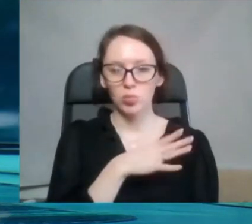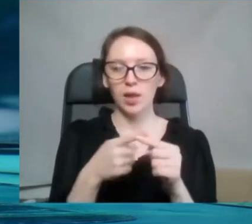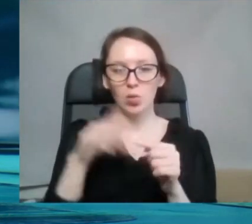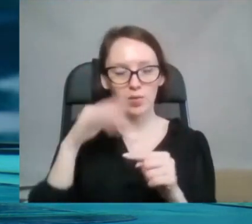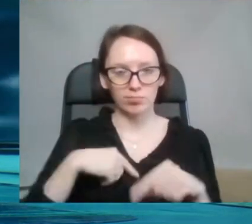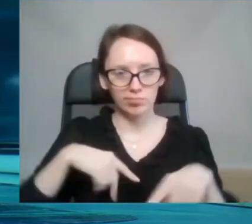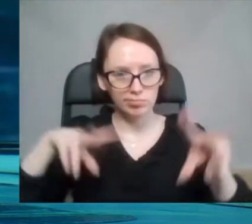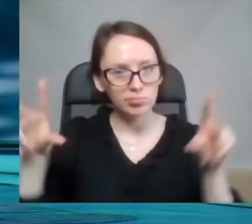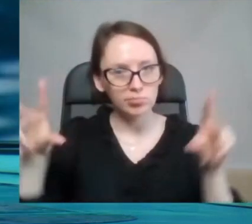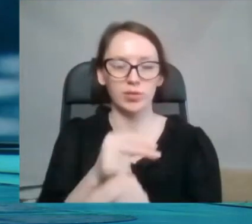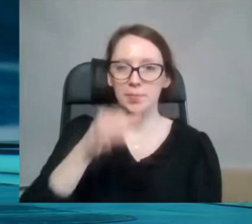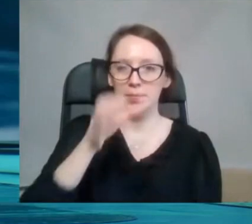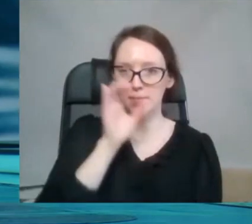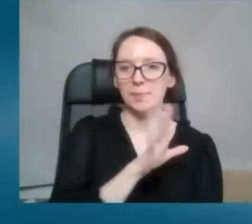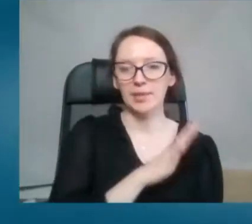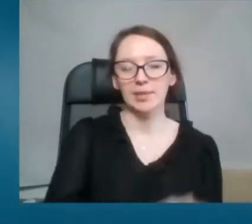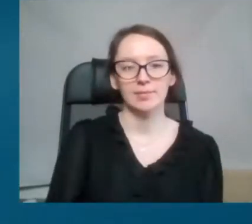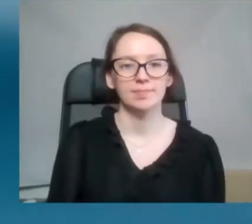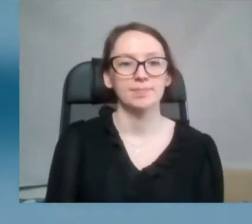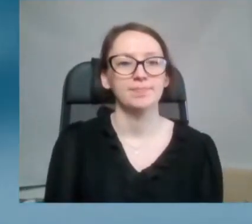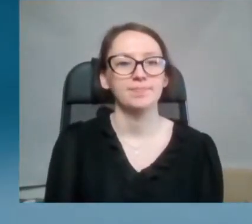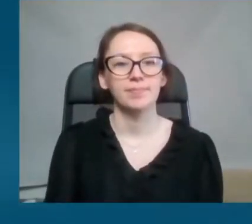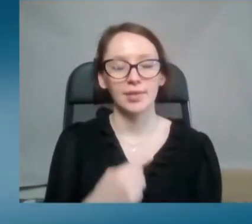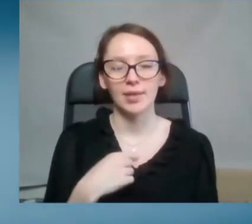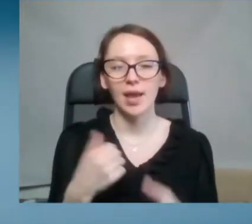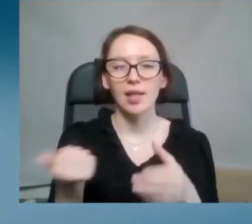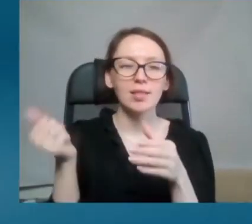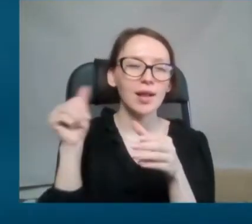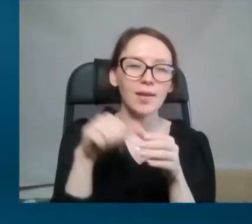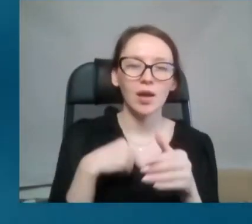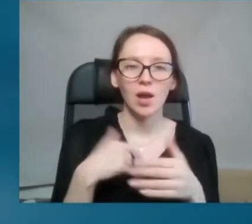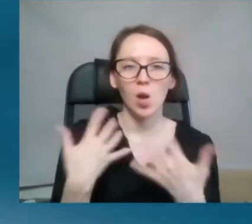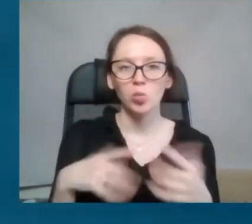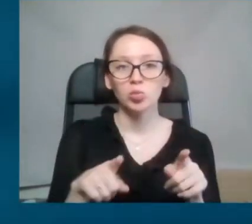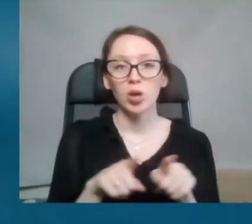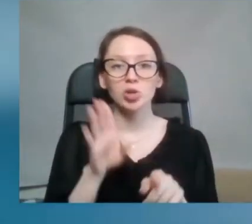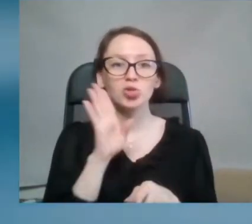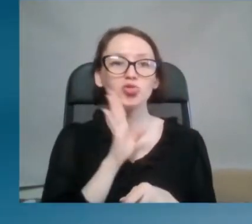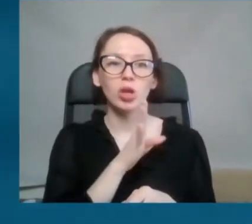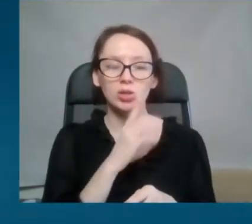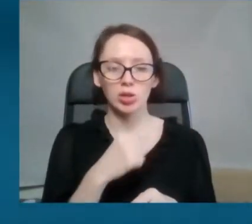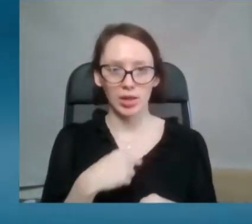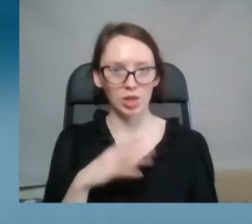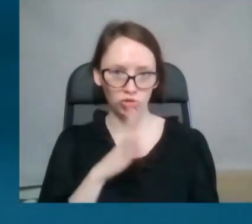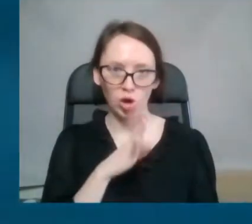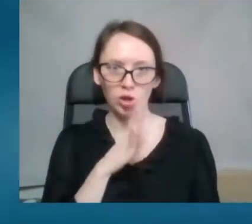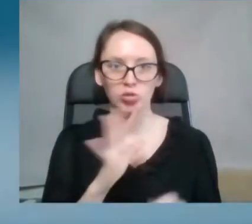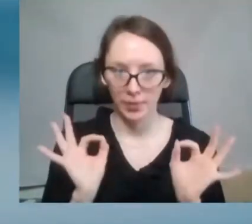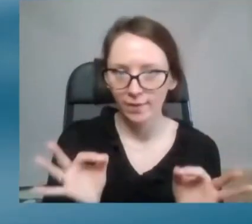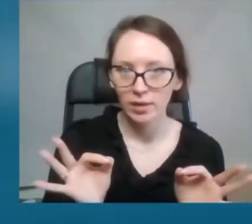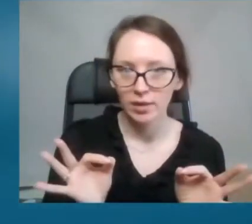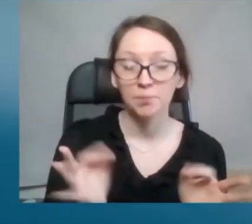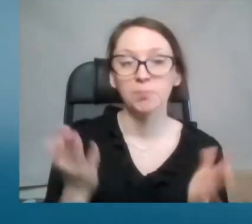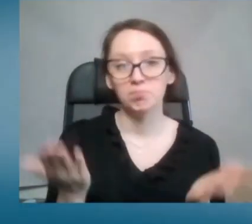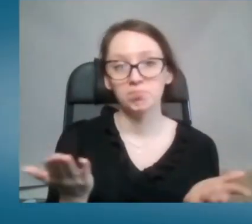ее попить. И, ребят, я наливаю, и я уже как женщина. Я же все-таки женщина, правильно? Ну так, вроде как.